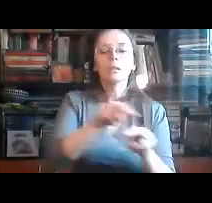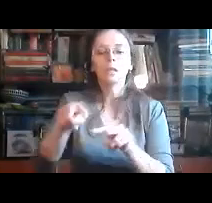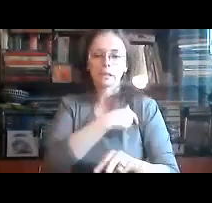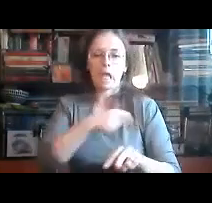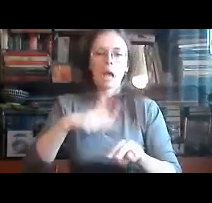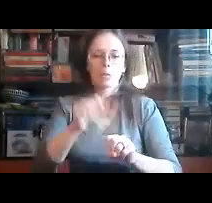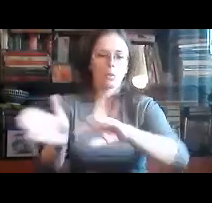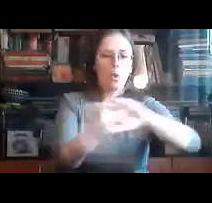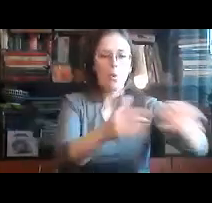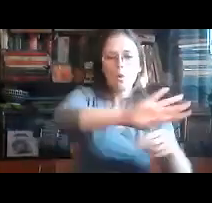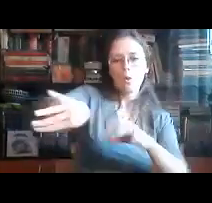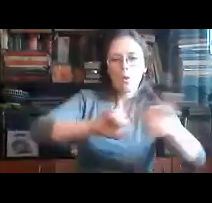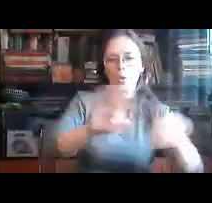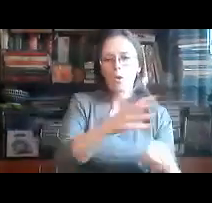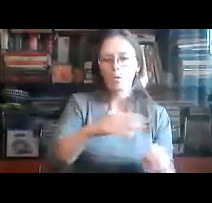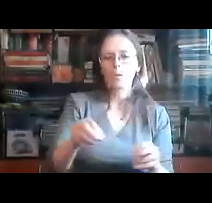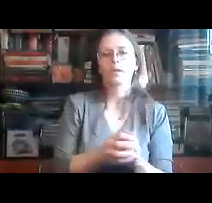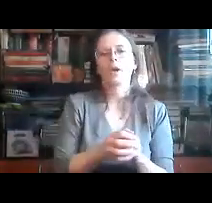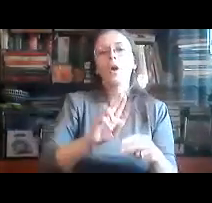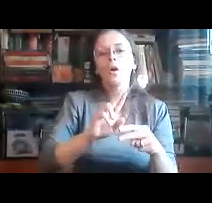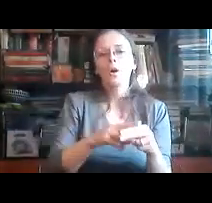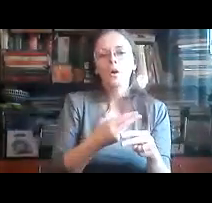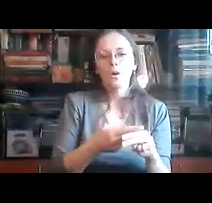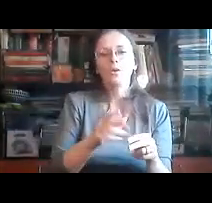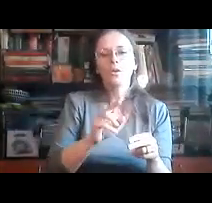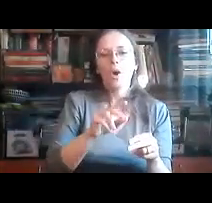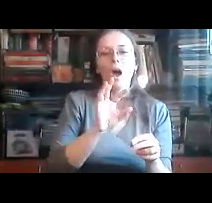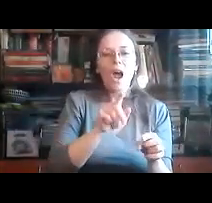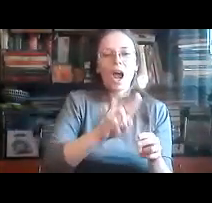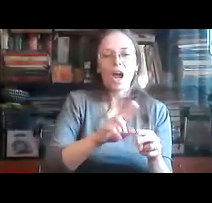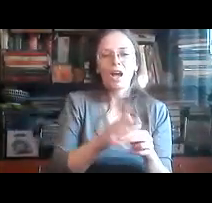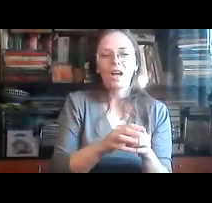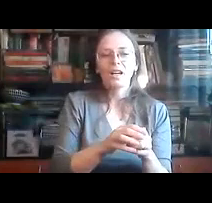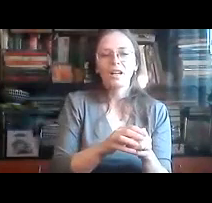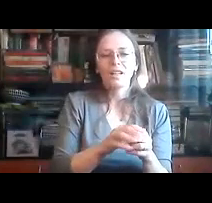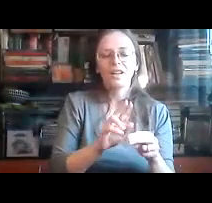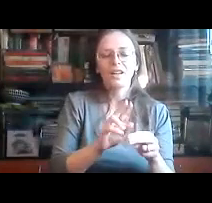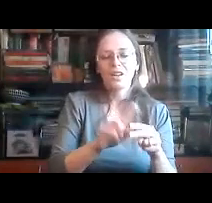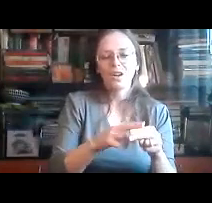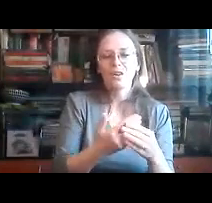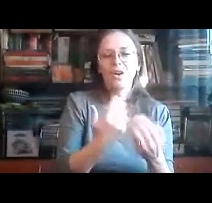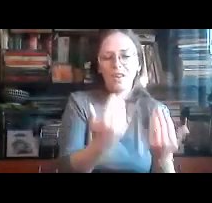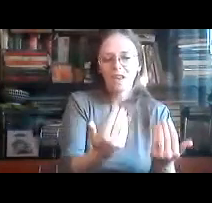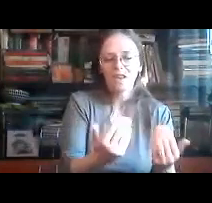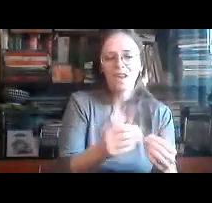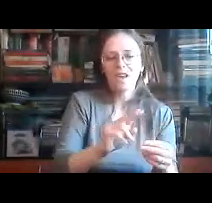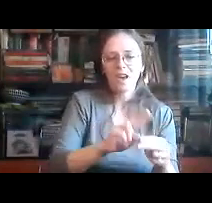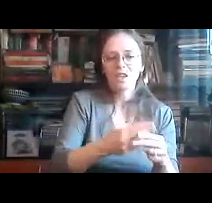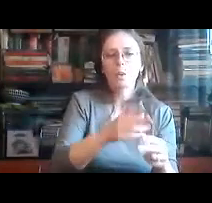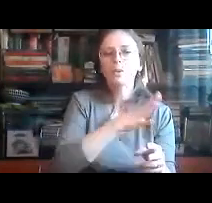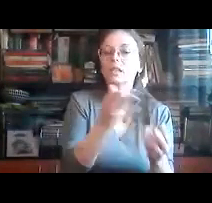к сожалению, что там 600 российских рублей. Но это спектакль, да. Да, я хотела подчеркнуть, именно очень много как